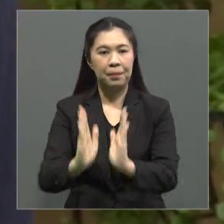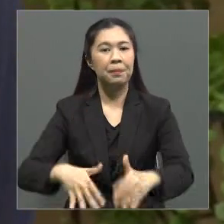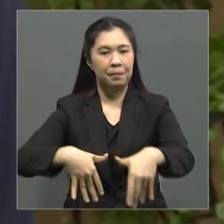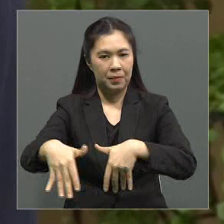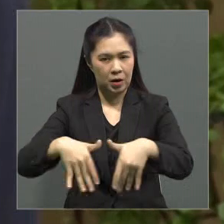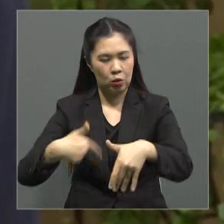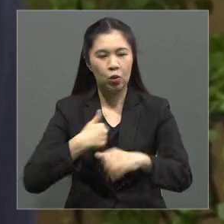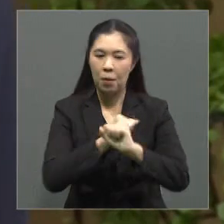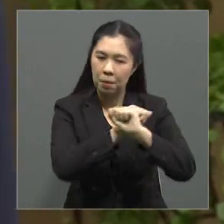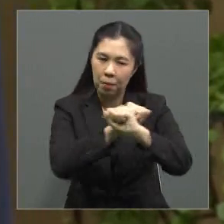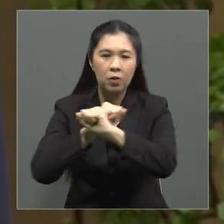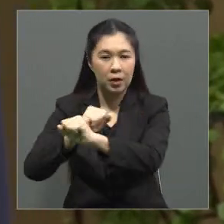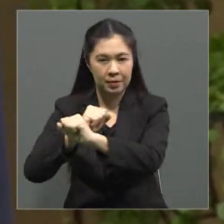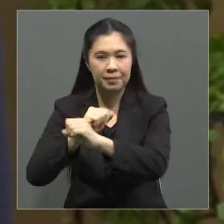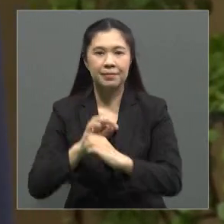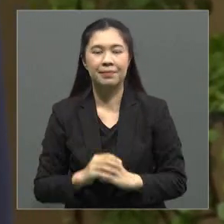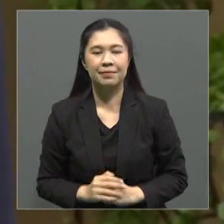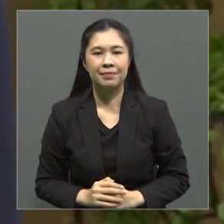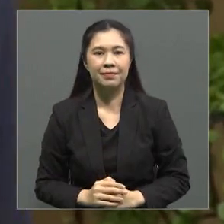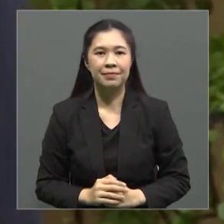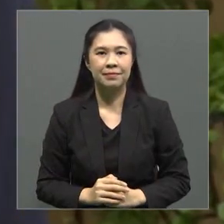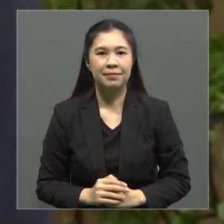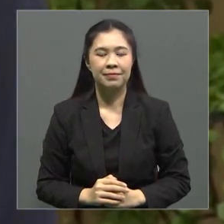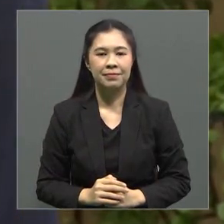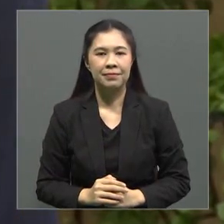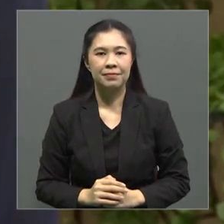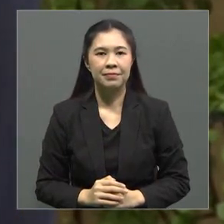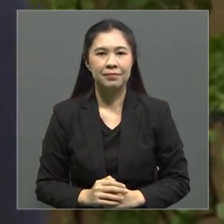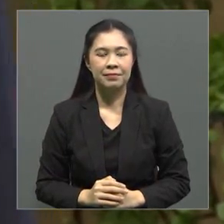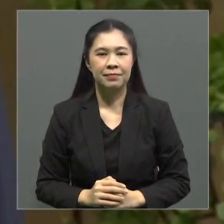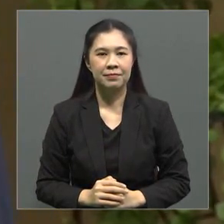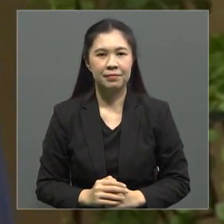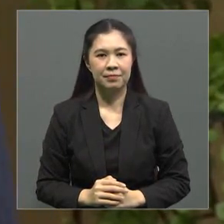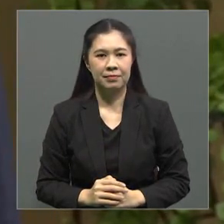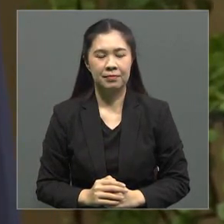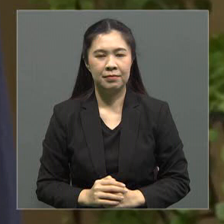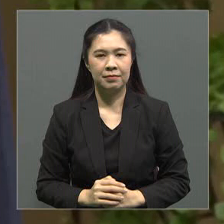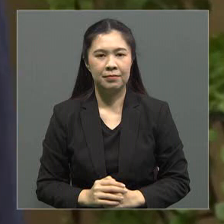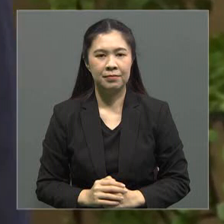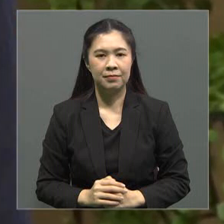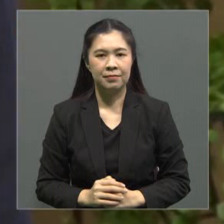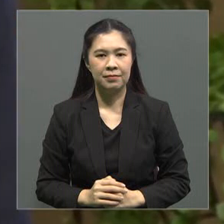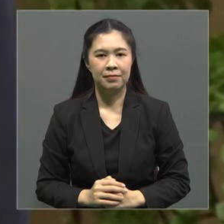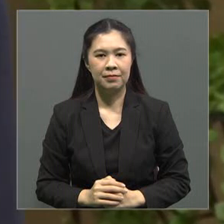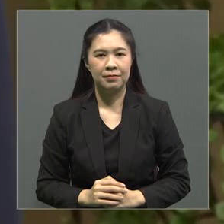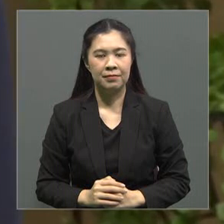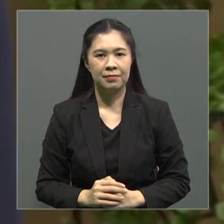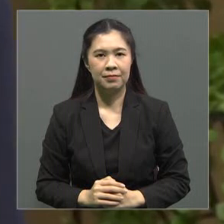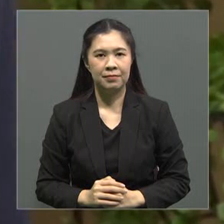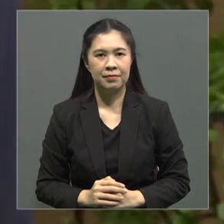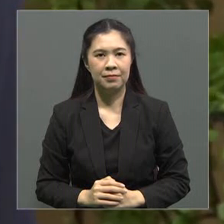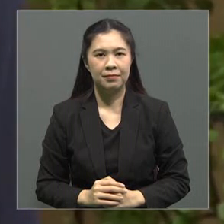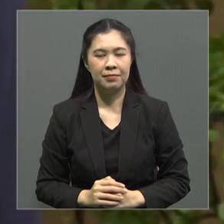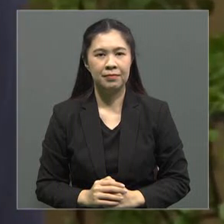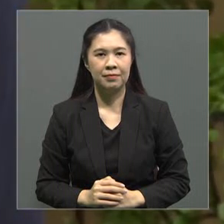Safetyให้ได้นะครับควรจะให้โอยู่ในความคุคุมของของโรงการ